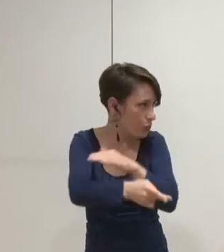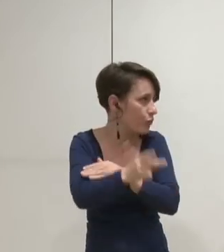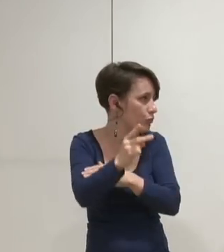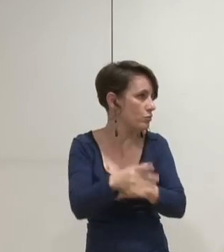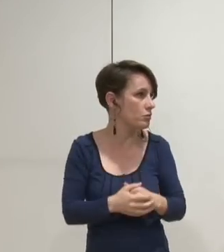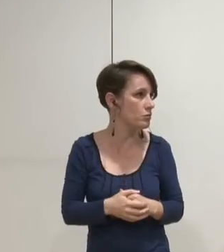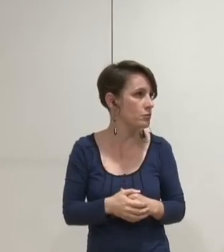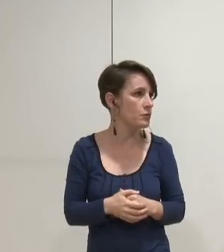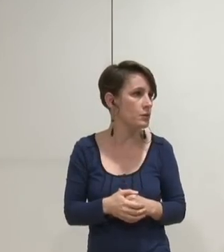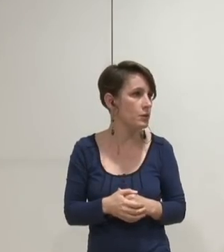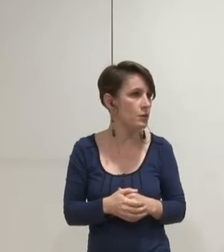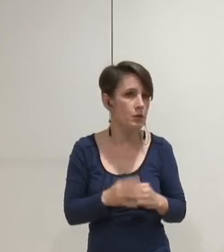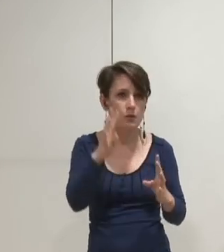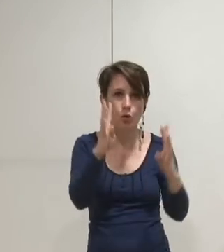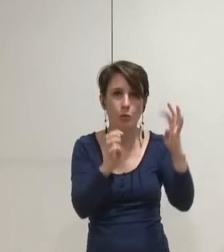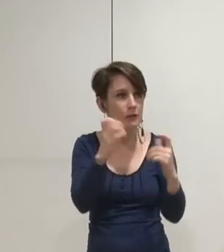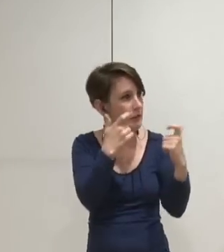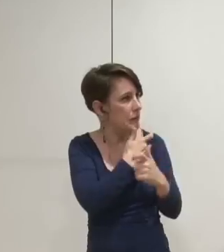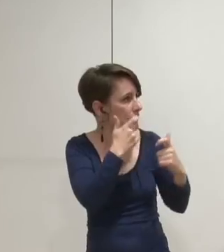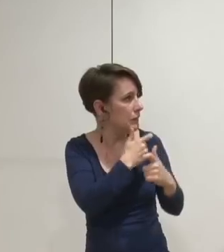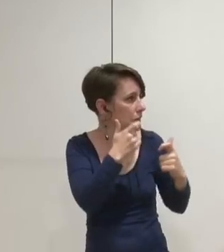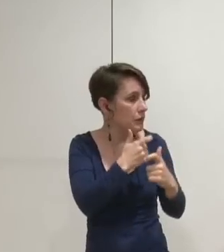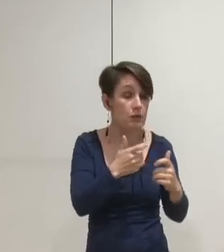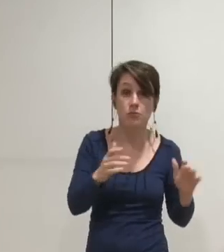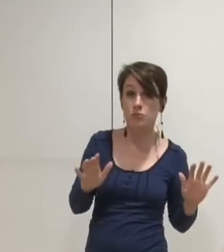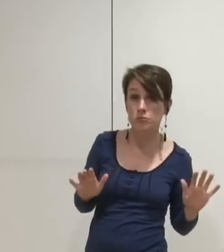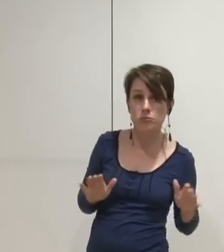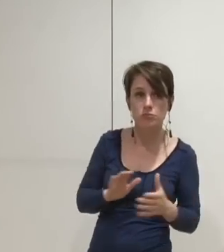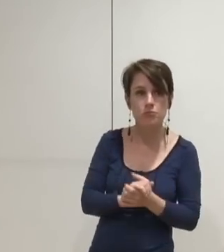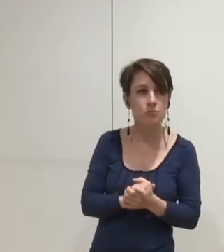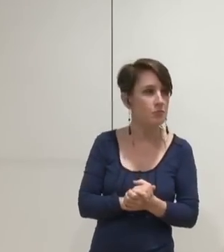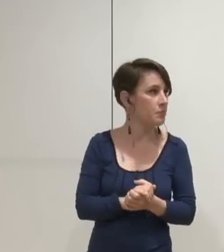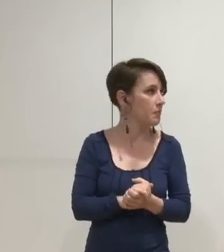copie je sais pas si ça vous fait monieur chés